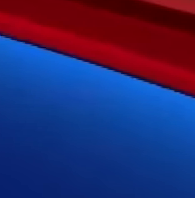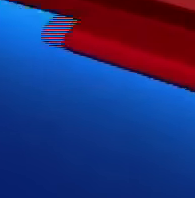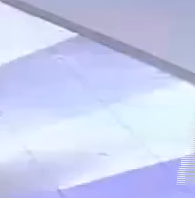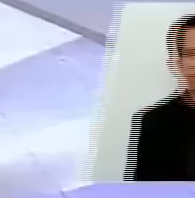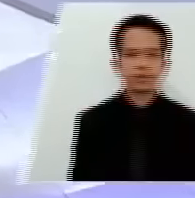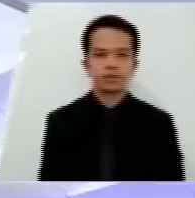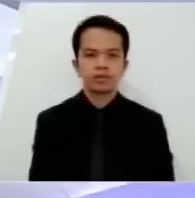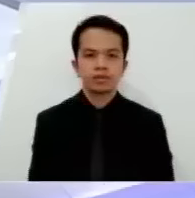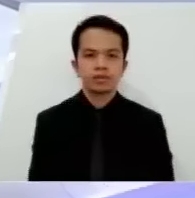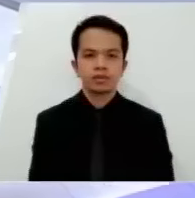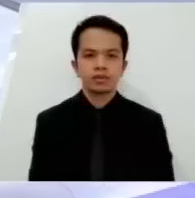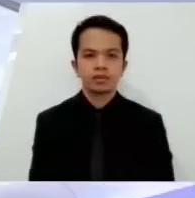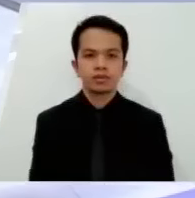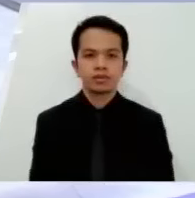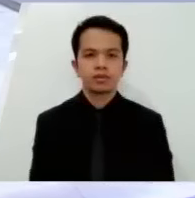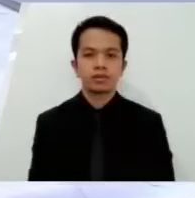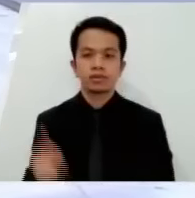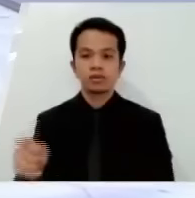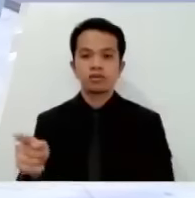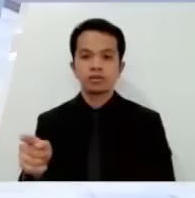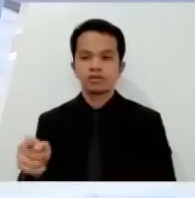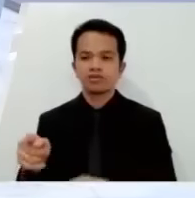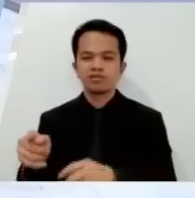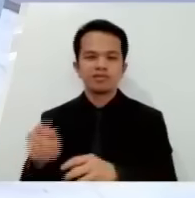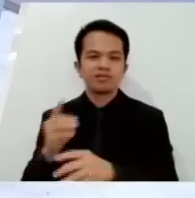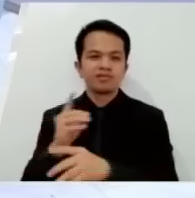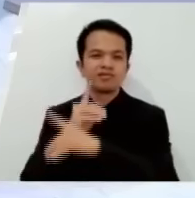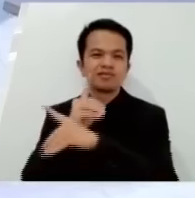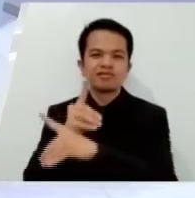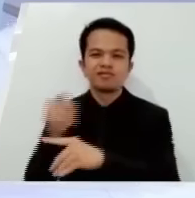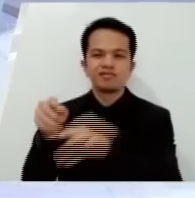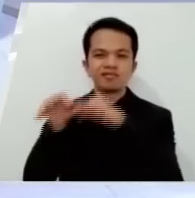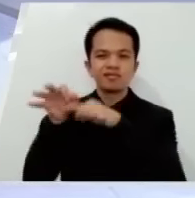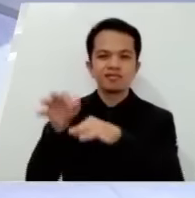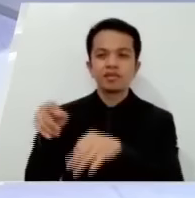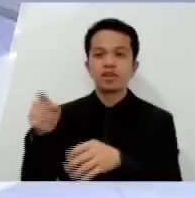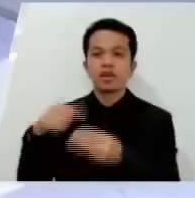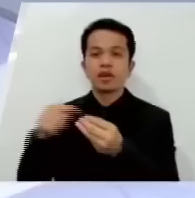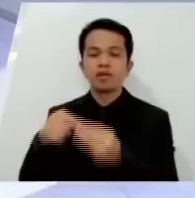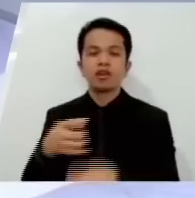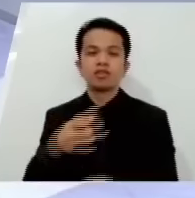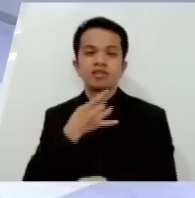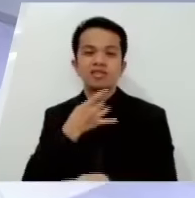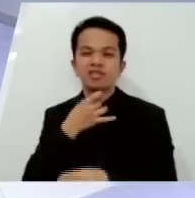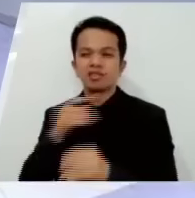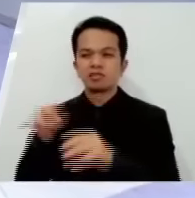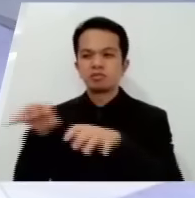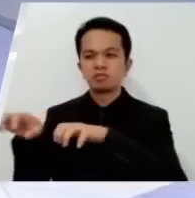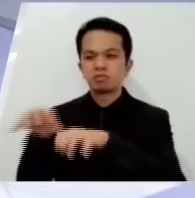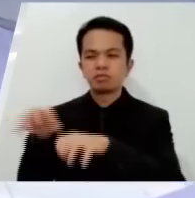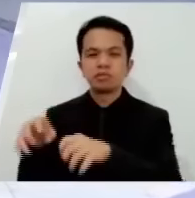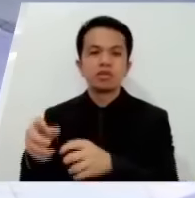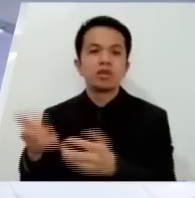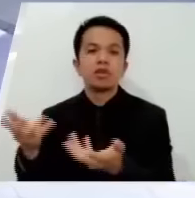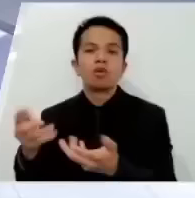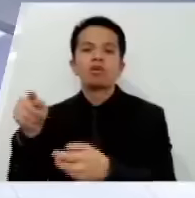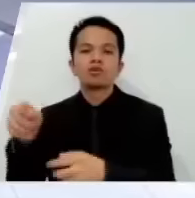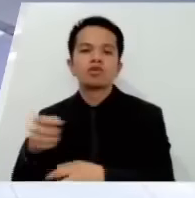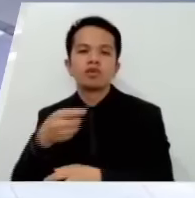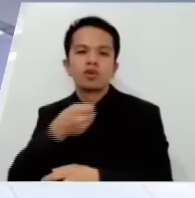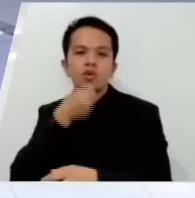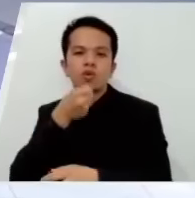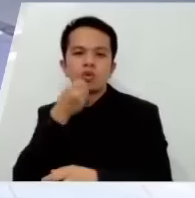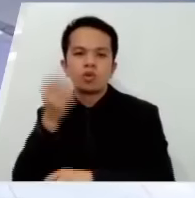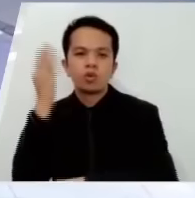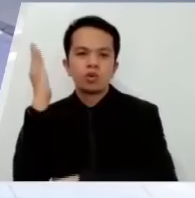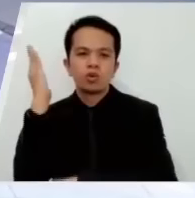Igan dumepensa ang lalaking inirereklamong ng bastos sa babaeng host at performer sa isang noontime show. Wala raw siyang intensyong saktan